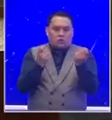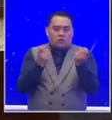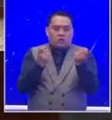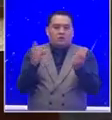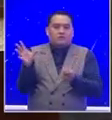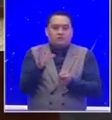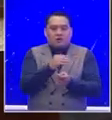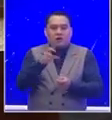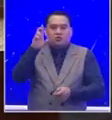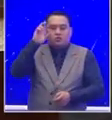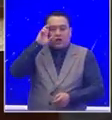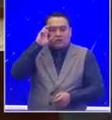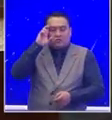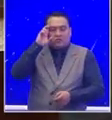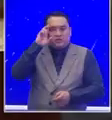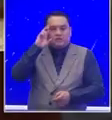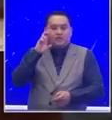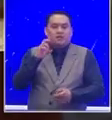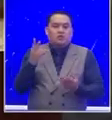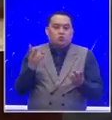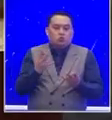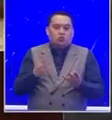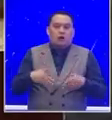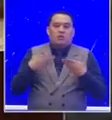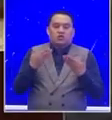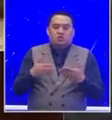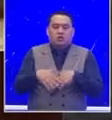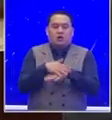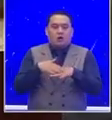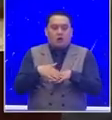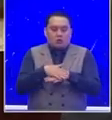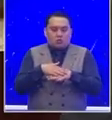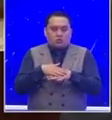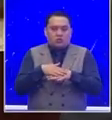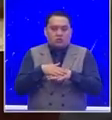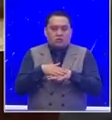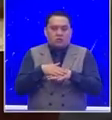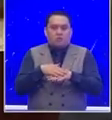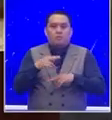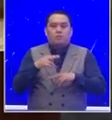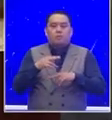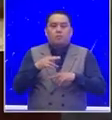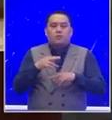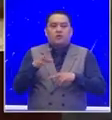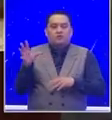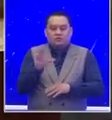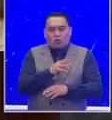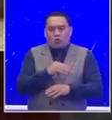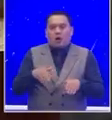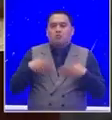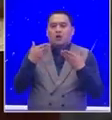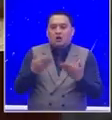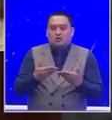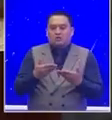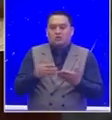слышащего государства. Поэтому, исходя из этой концепции, построено все обращение,